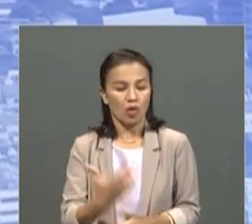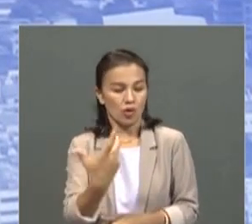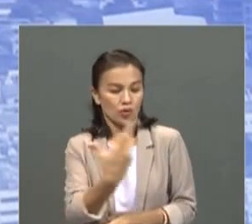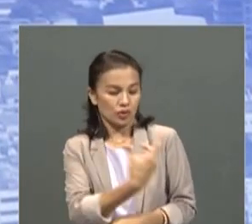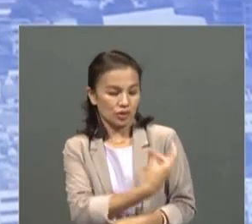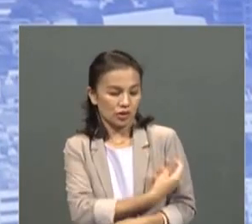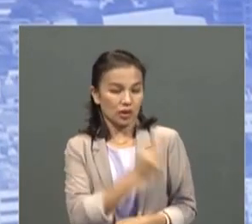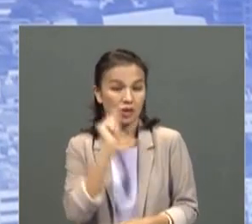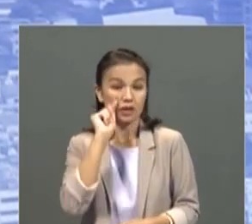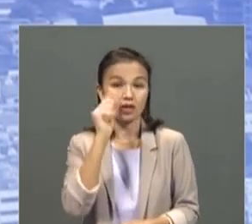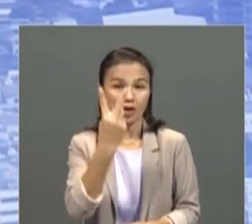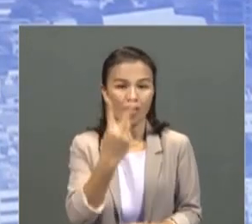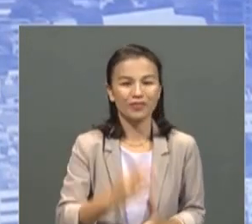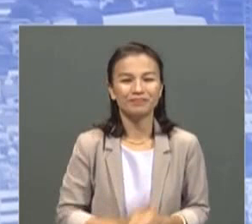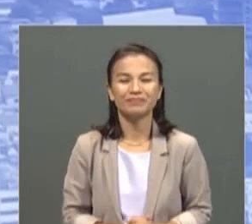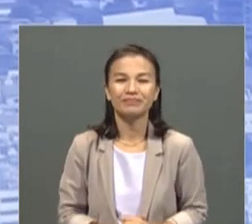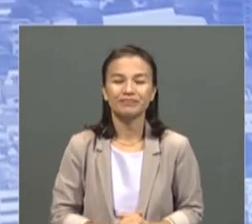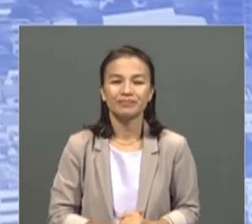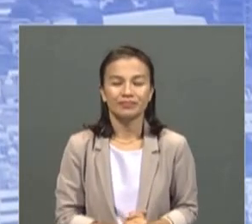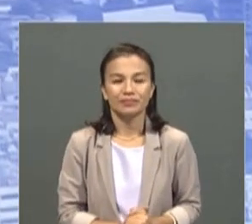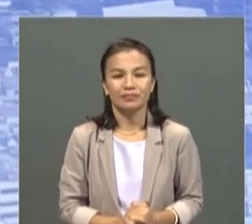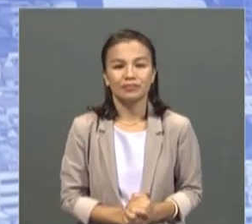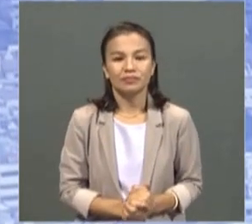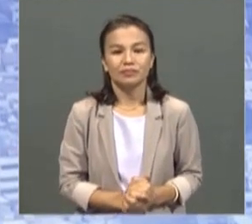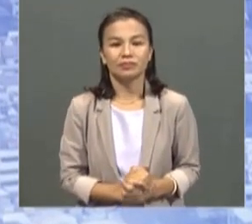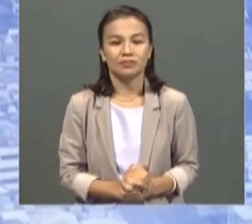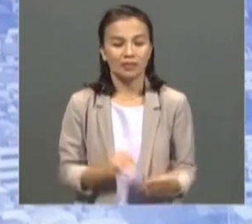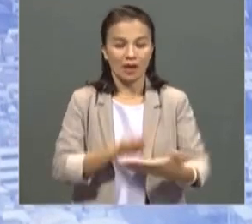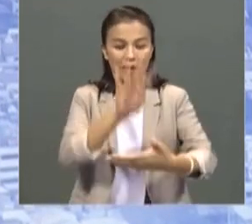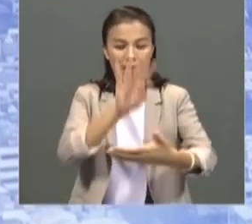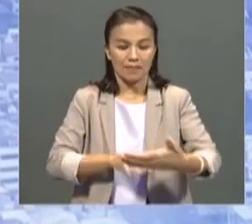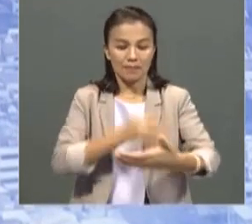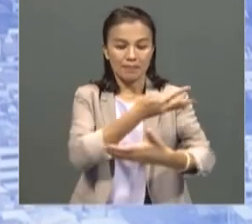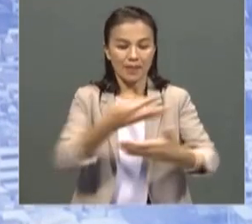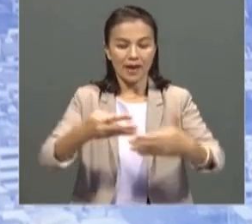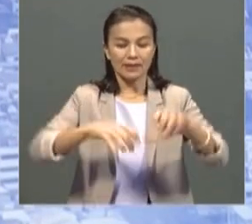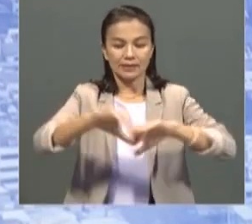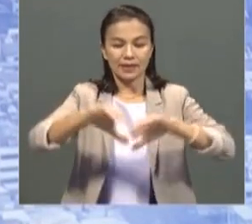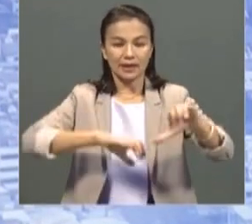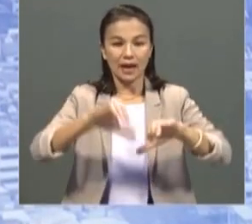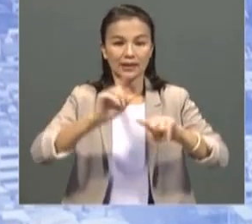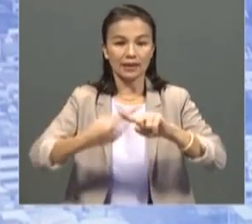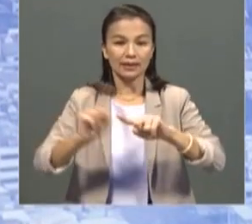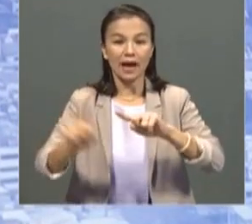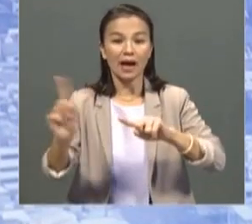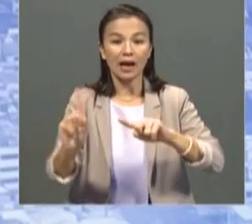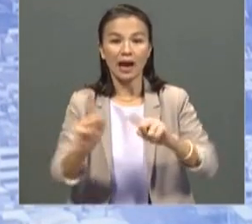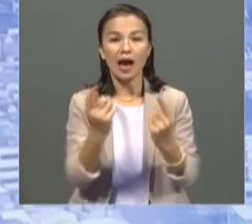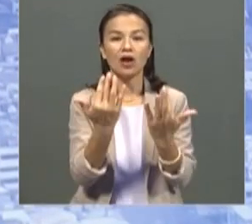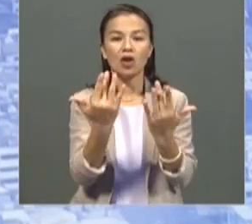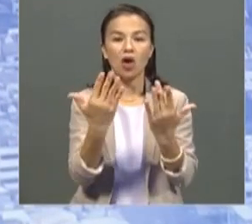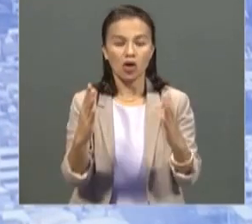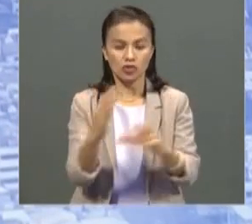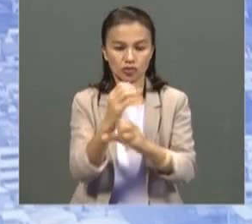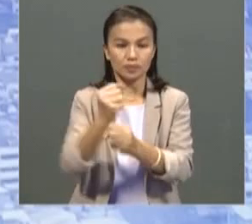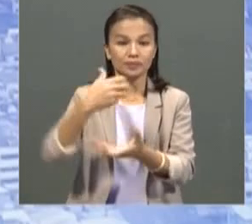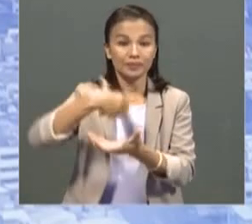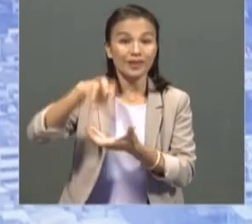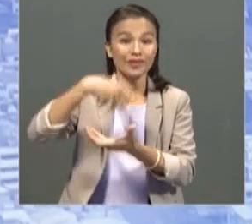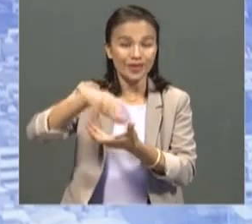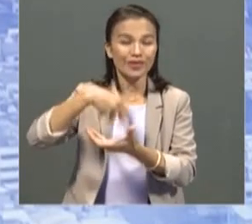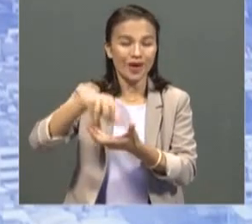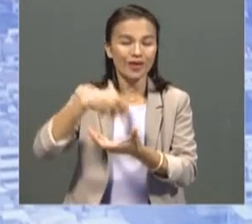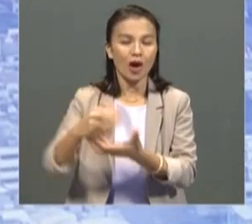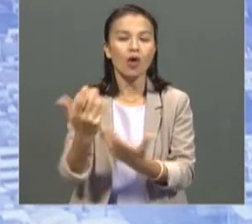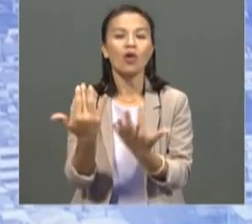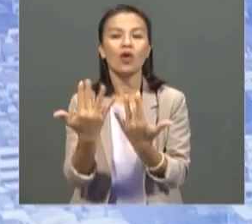တော်တို့ကနောက်ထပ်ဒုတိယတစ်ချိန်ပေါ့နော်ကောက်ွက်ဆေးကိုထိုးရမှာဖြစ်ပါတယ်ဟုတ်ကဲ့ဒီကနောက်ပိုင်းဘလို့တွေရှိလဲ